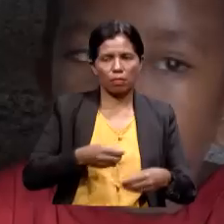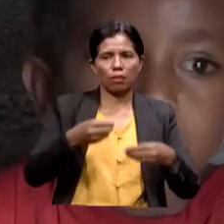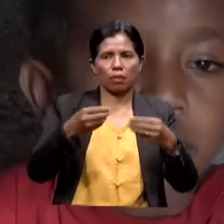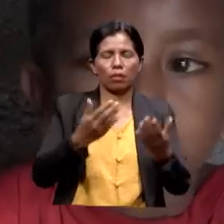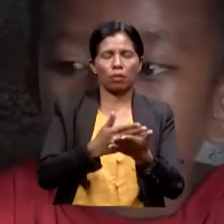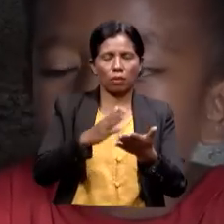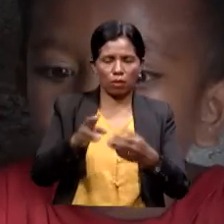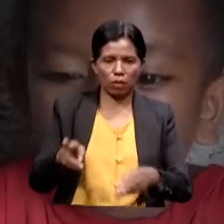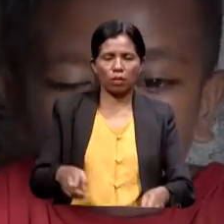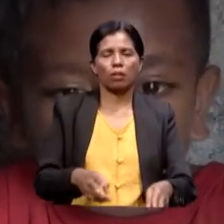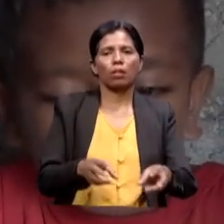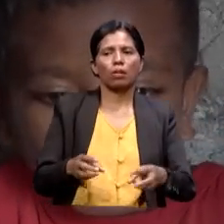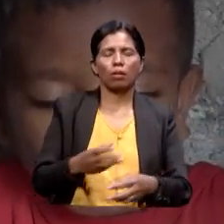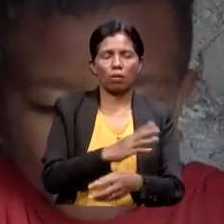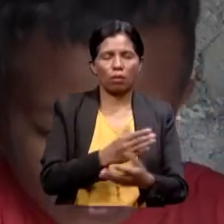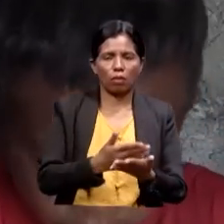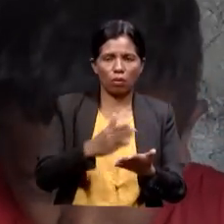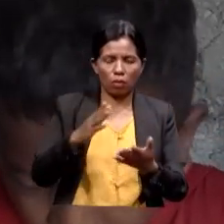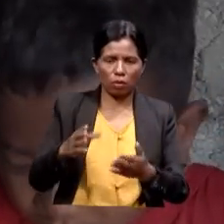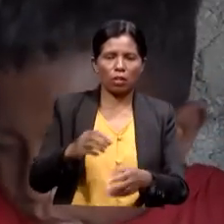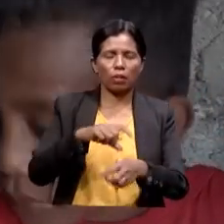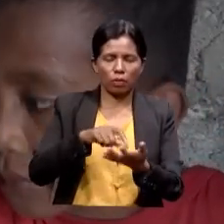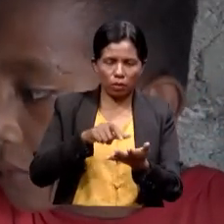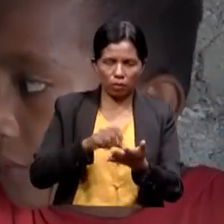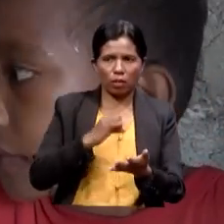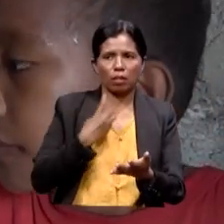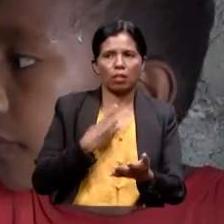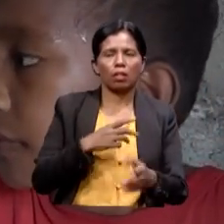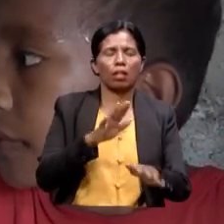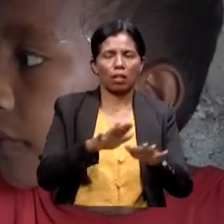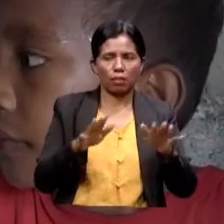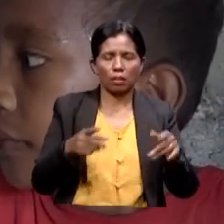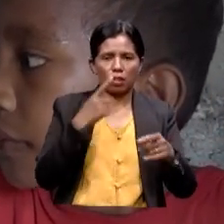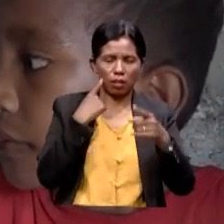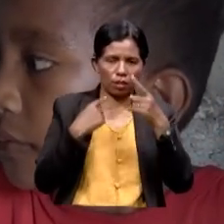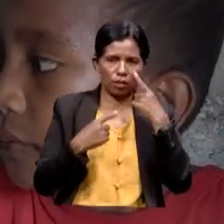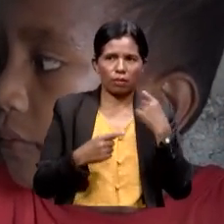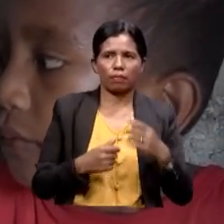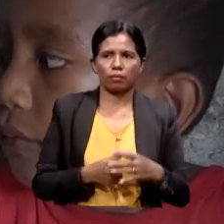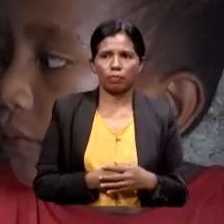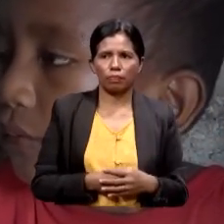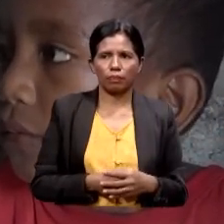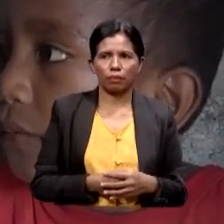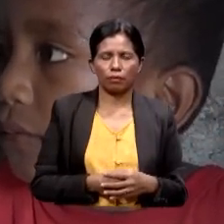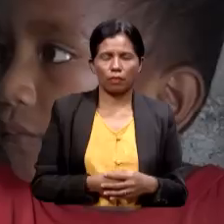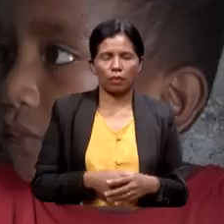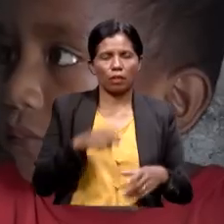ya istrada ka ika ma po. Lala barik tan si da uhin. Ya uhin e